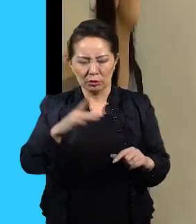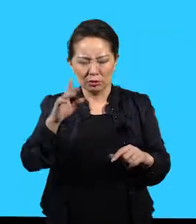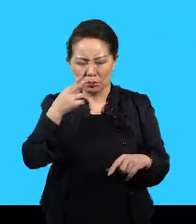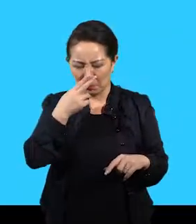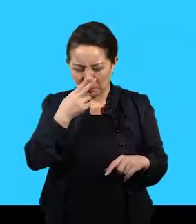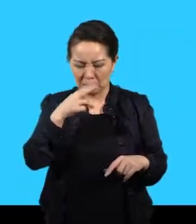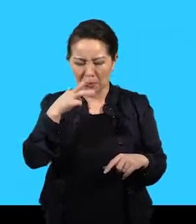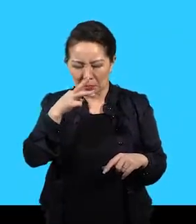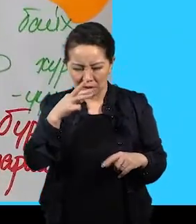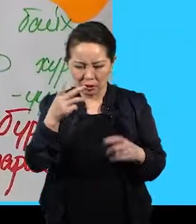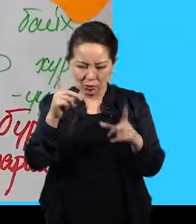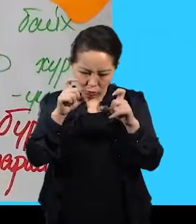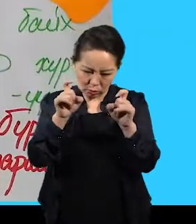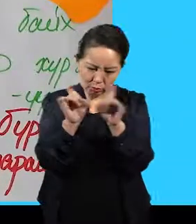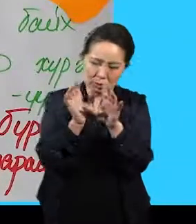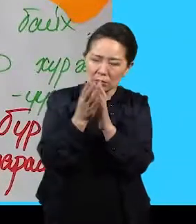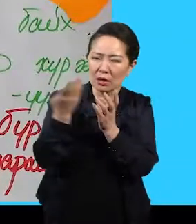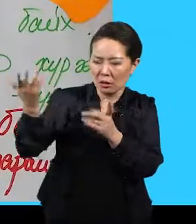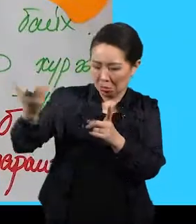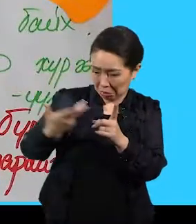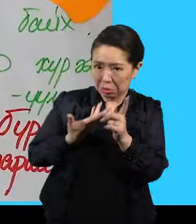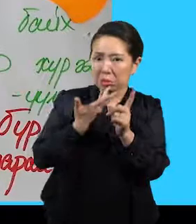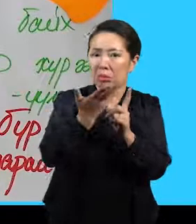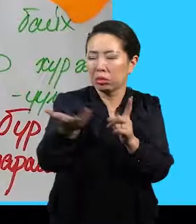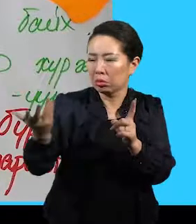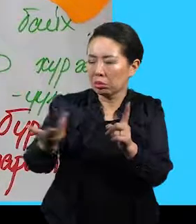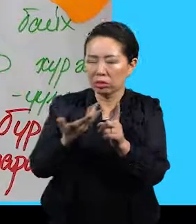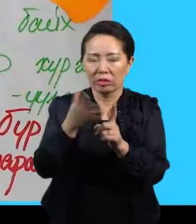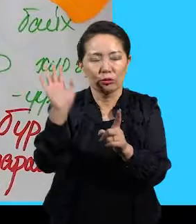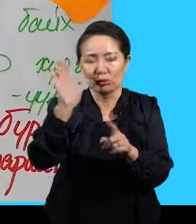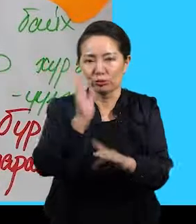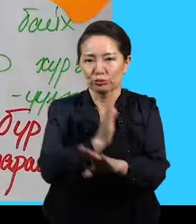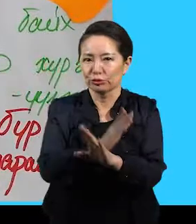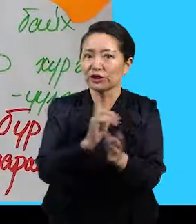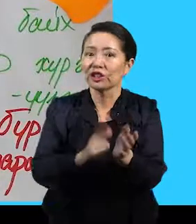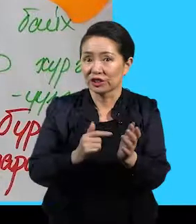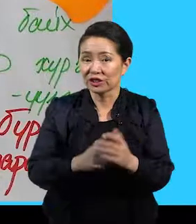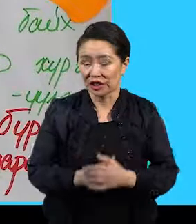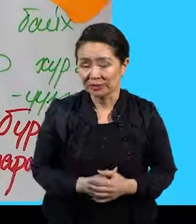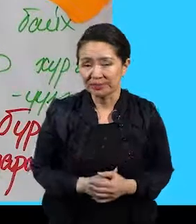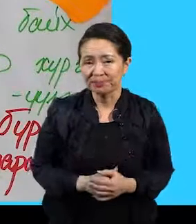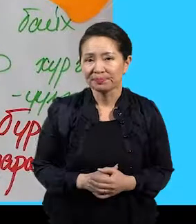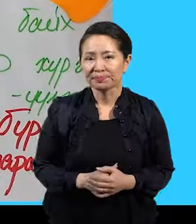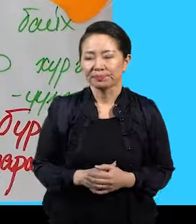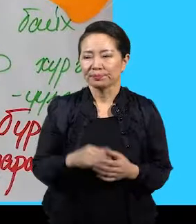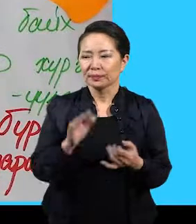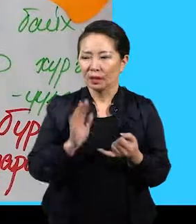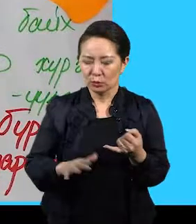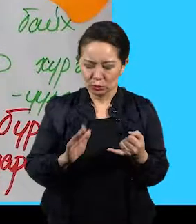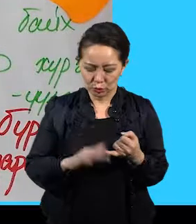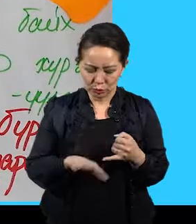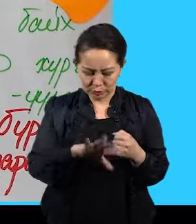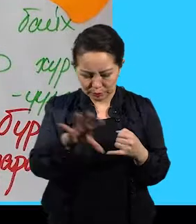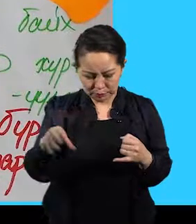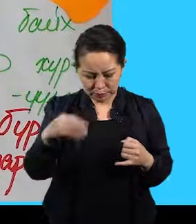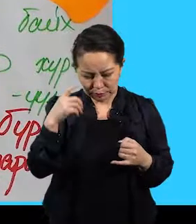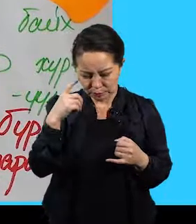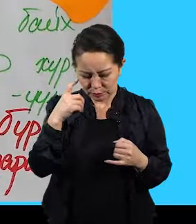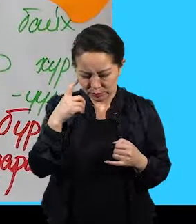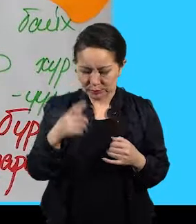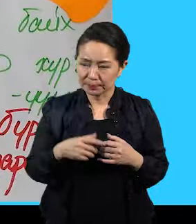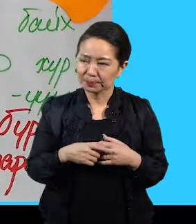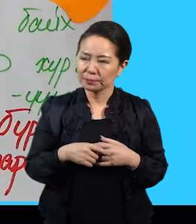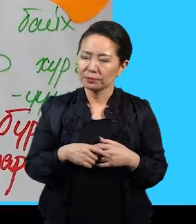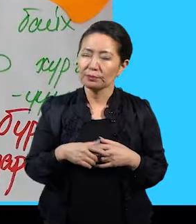бичлэгийг түгээхгүй байх нь зөв гэж үзэж байгаа манай баг. За. Тэгээд хамгийн сүүлд нь болохоор бизнесийн бодлосон юм байна л да.